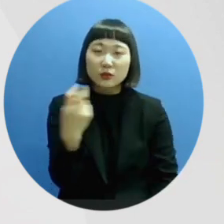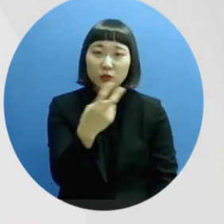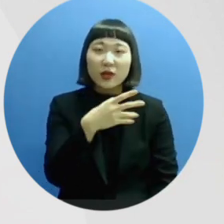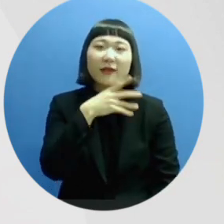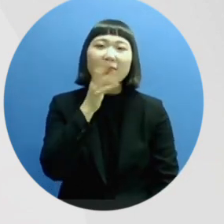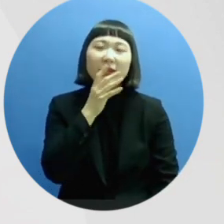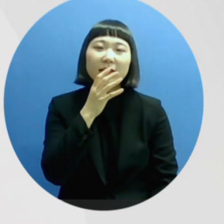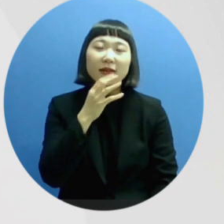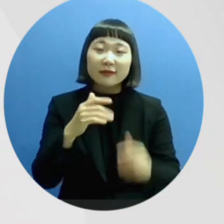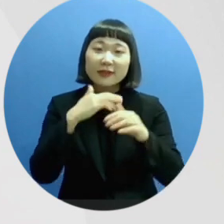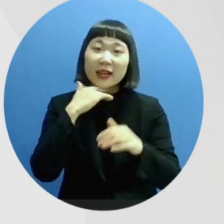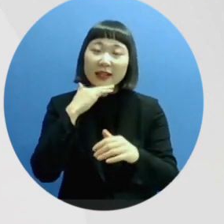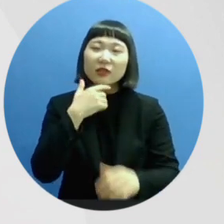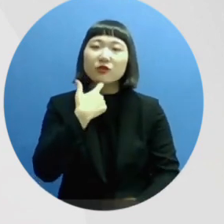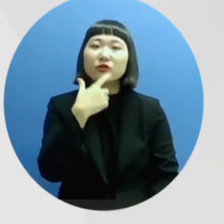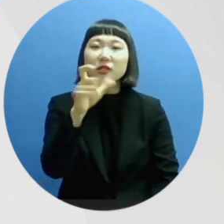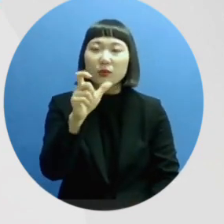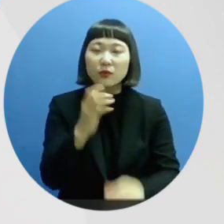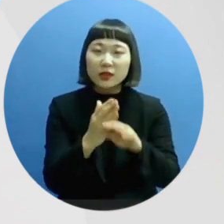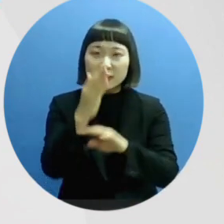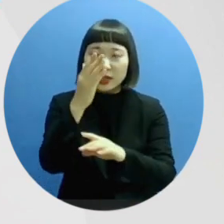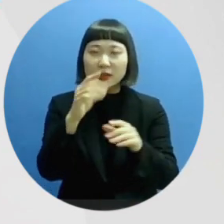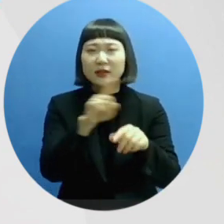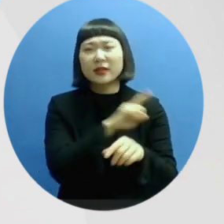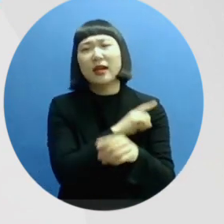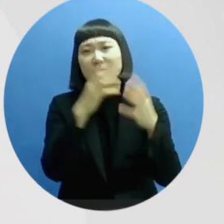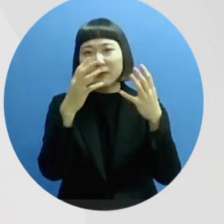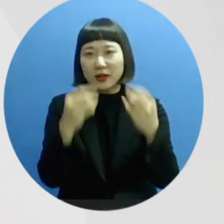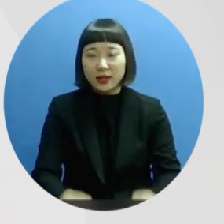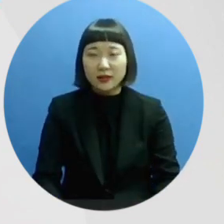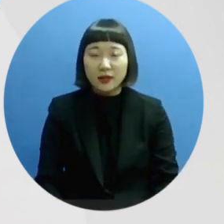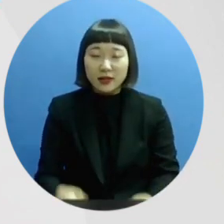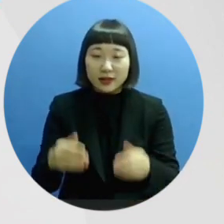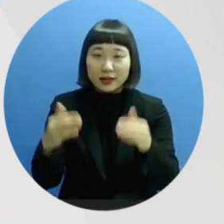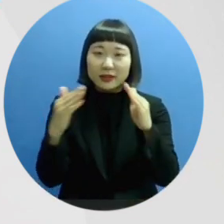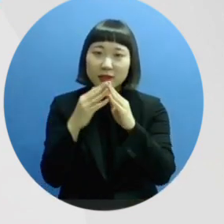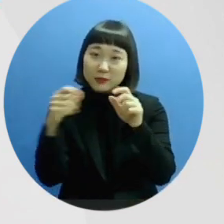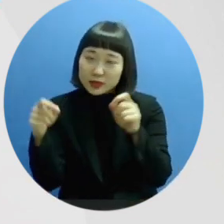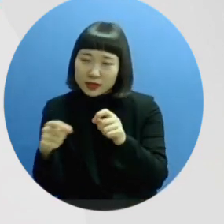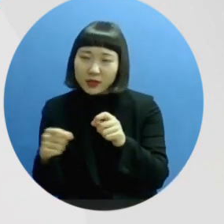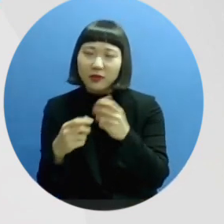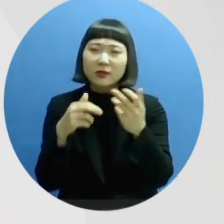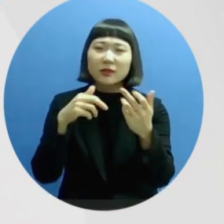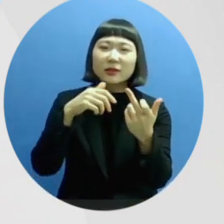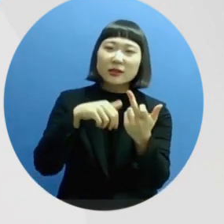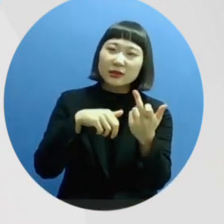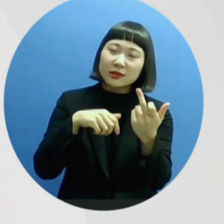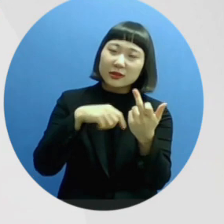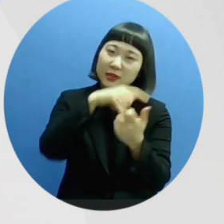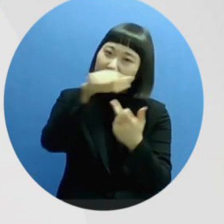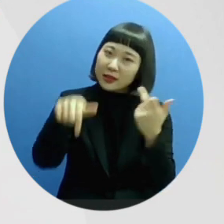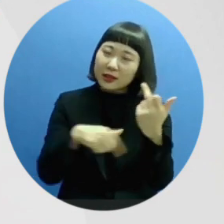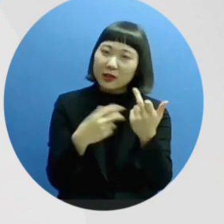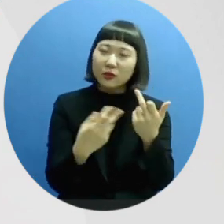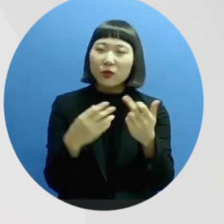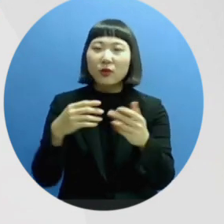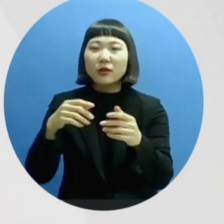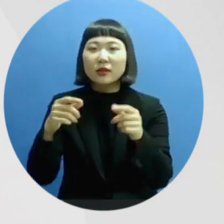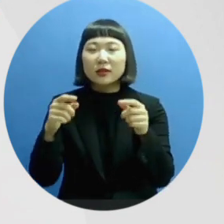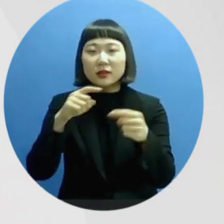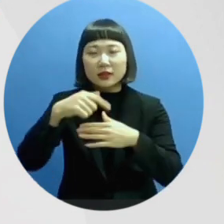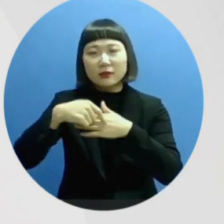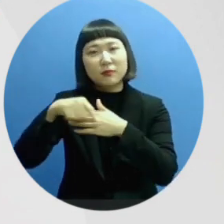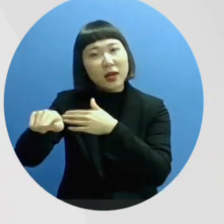차지했습니다. 발생 장소는 길가, 주거지 주변, 산 등과 같은 실외 활동 중 발생이